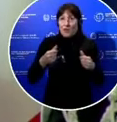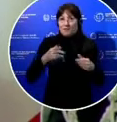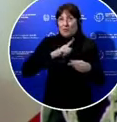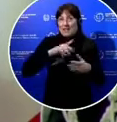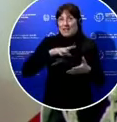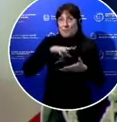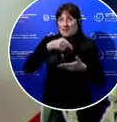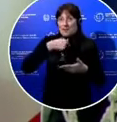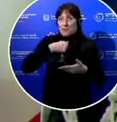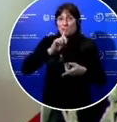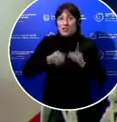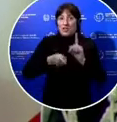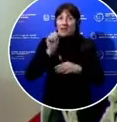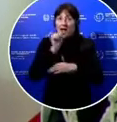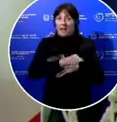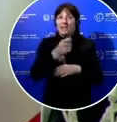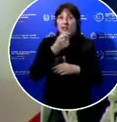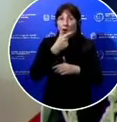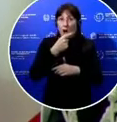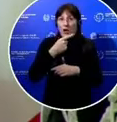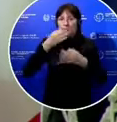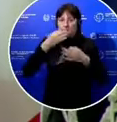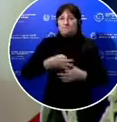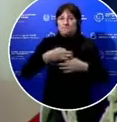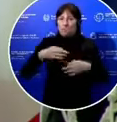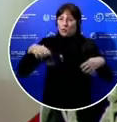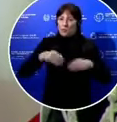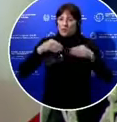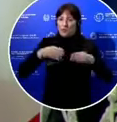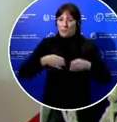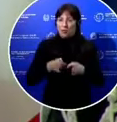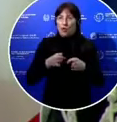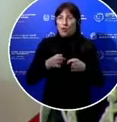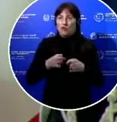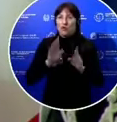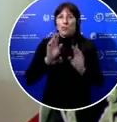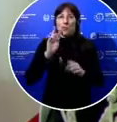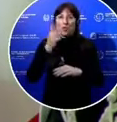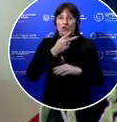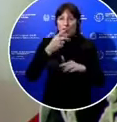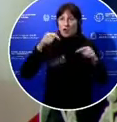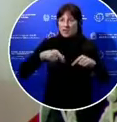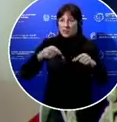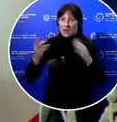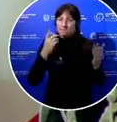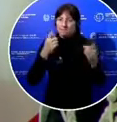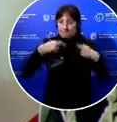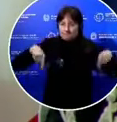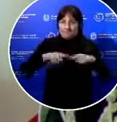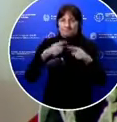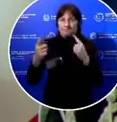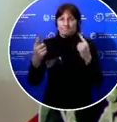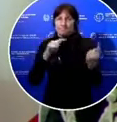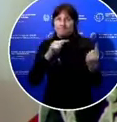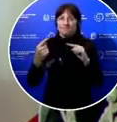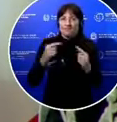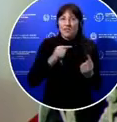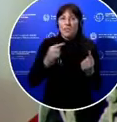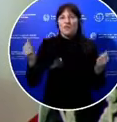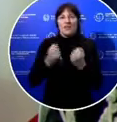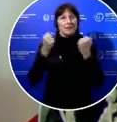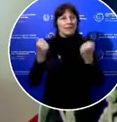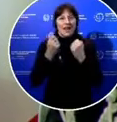Politica Antidroga ha inteso avviare il percorso che ci ha portato alla 2 giorni in plenaria qui a Genova per celebrare un evento così tanto